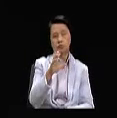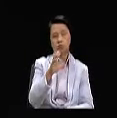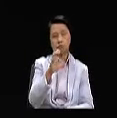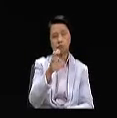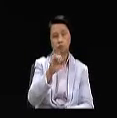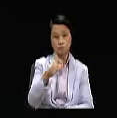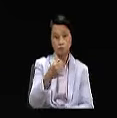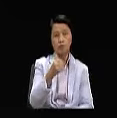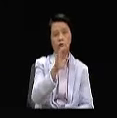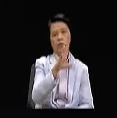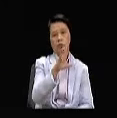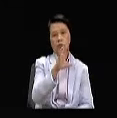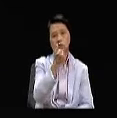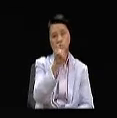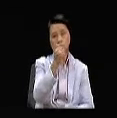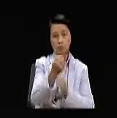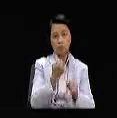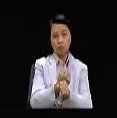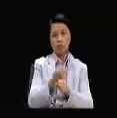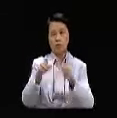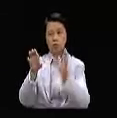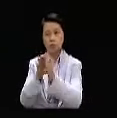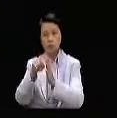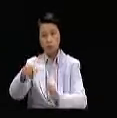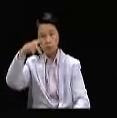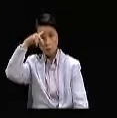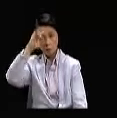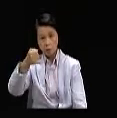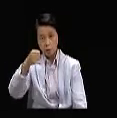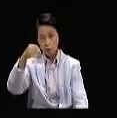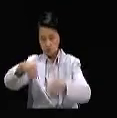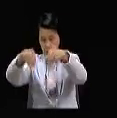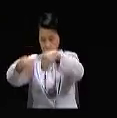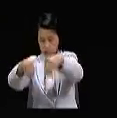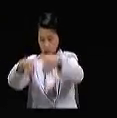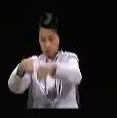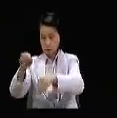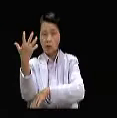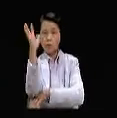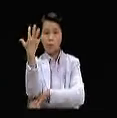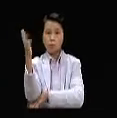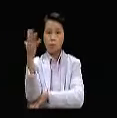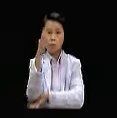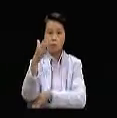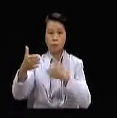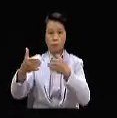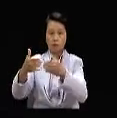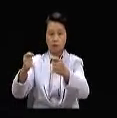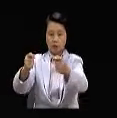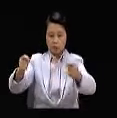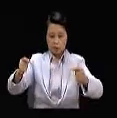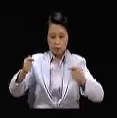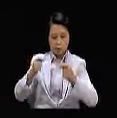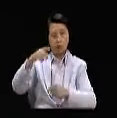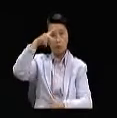Putrajaya nih saya saya saya buat satu gerakan untuk menanam pokok-pokok di berhampiran Natasha di